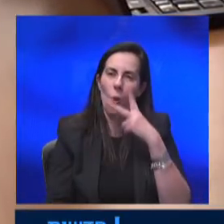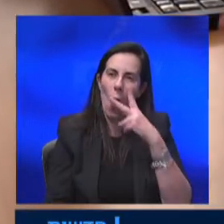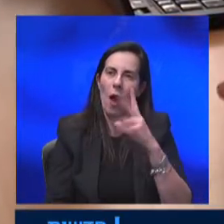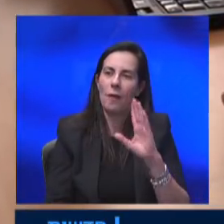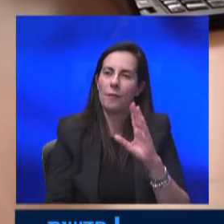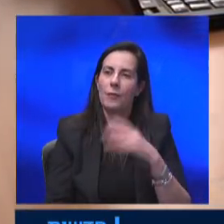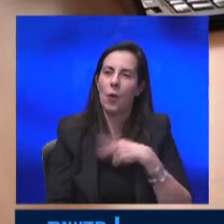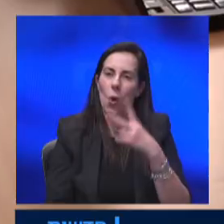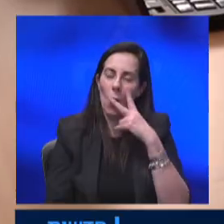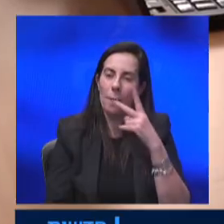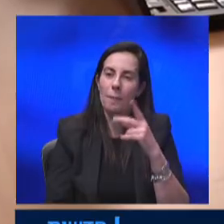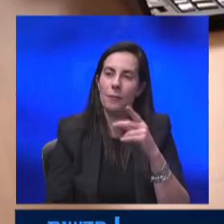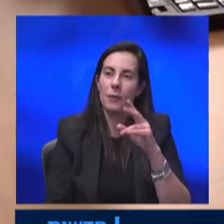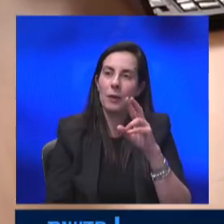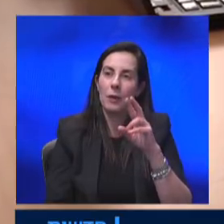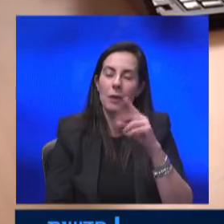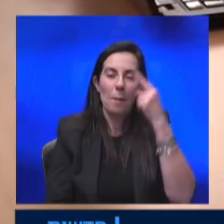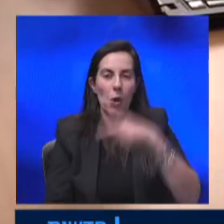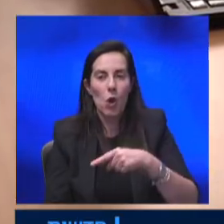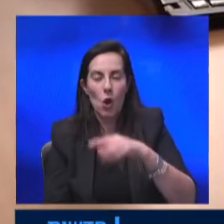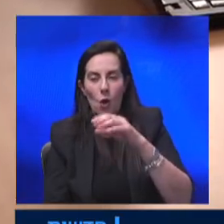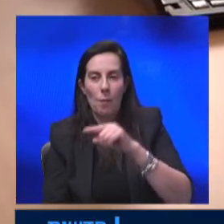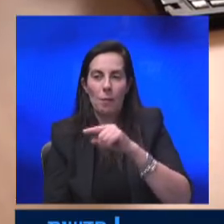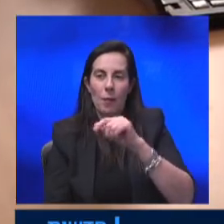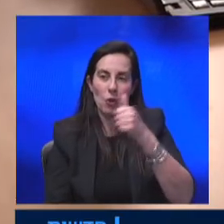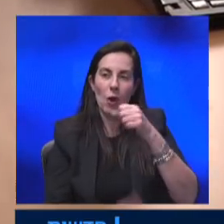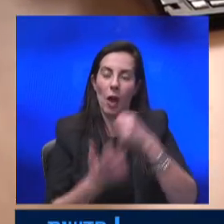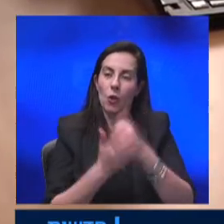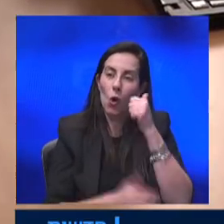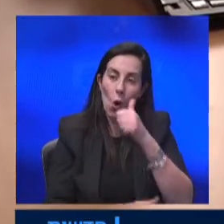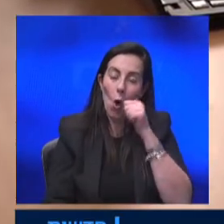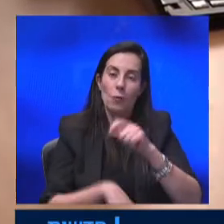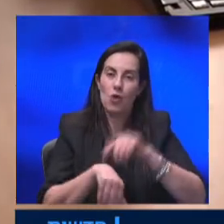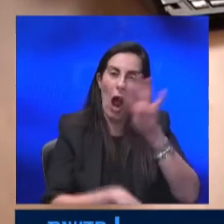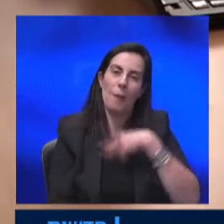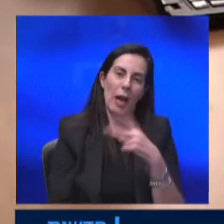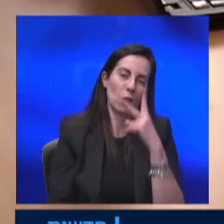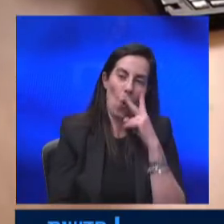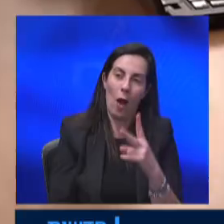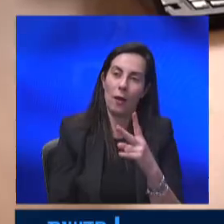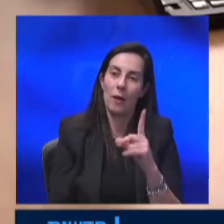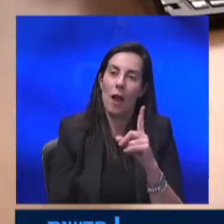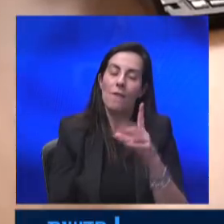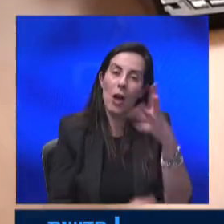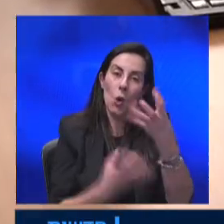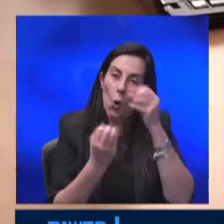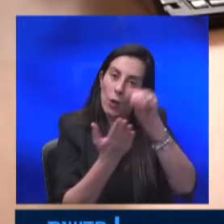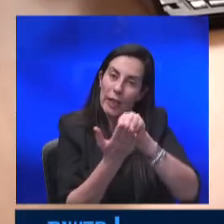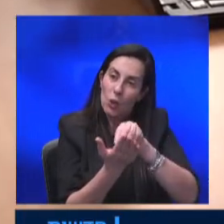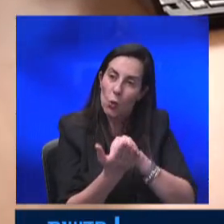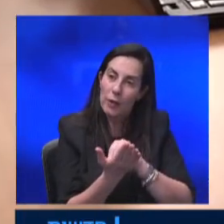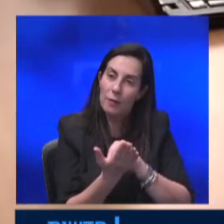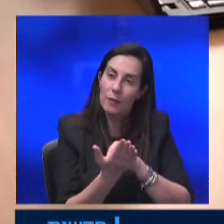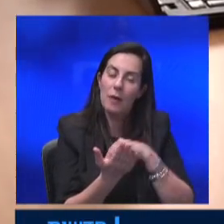יש מיום 0 עד יום 6. אז אנחנו צופות כל יום בשעה 4, ואז לוקחות את הנתונים מזה, ואז אנחנו שמות